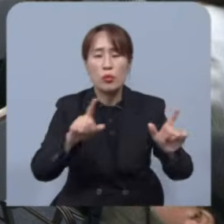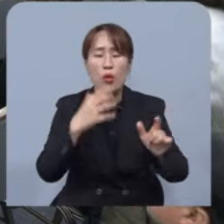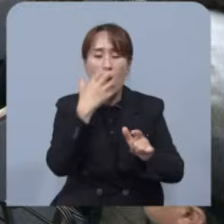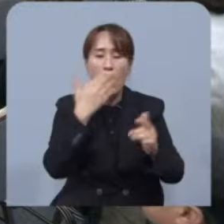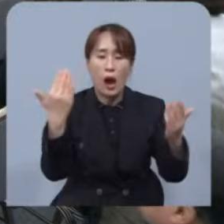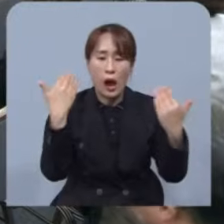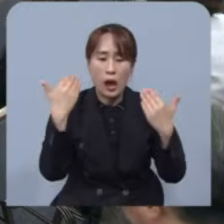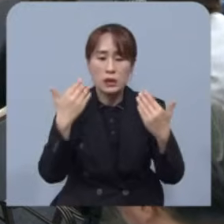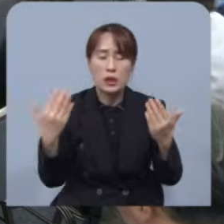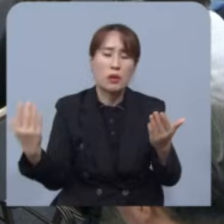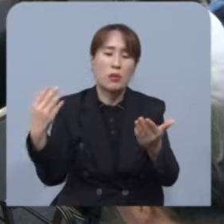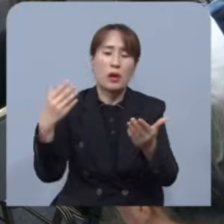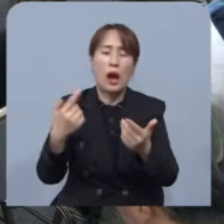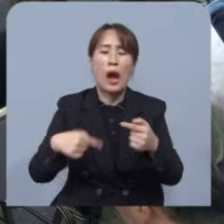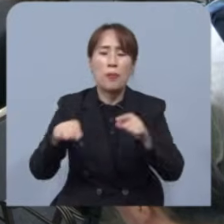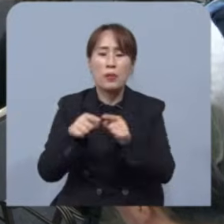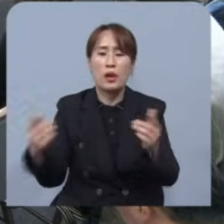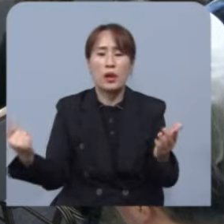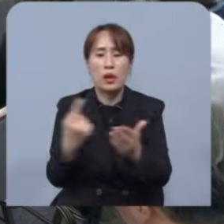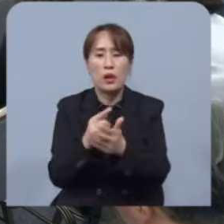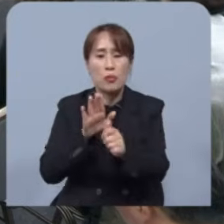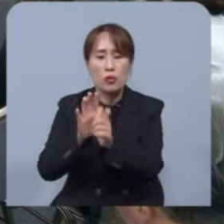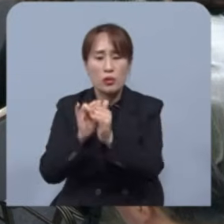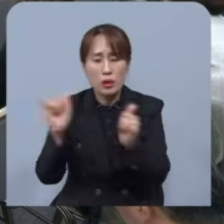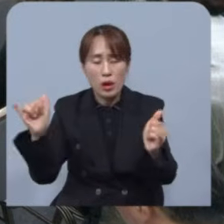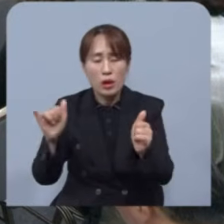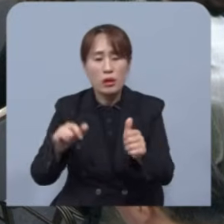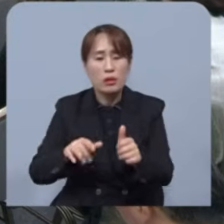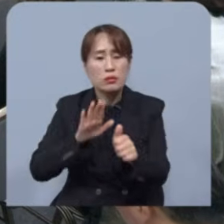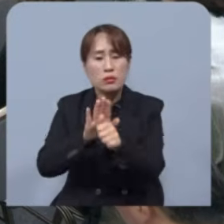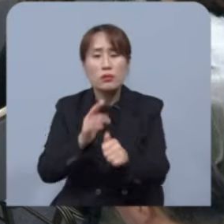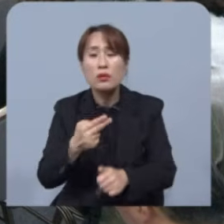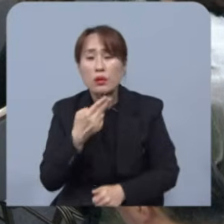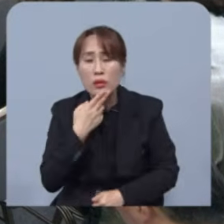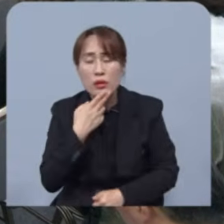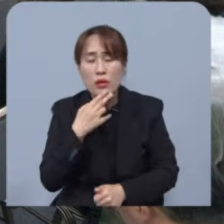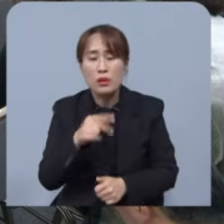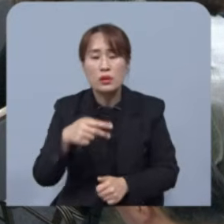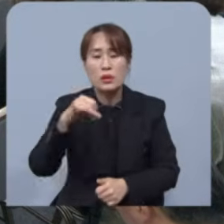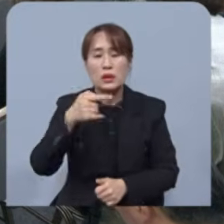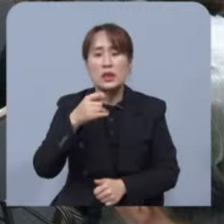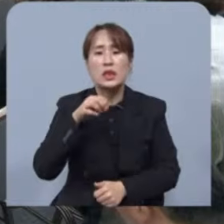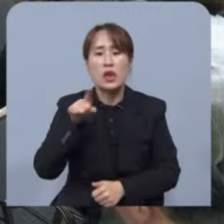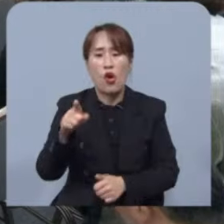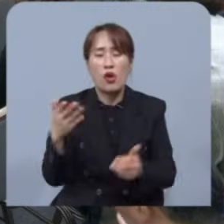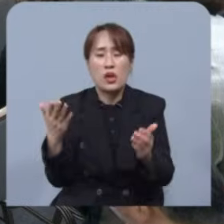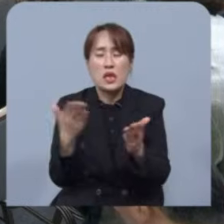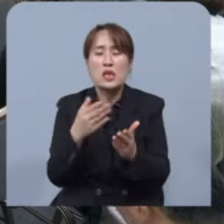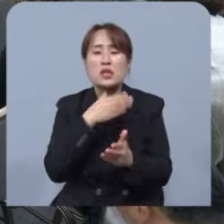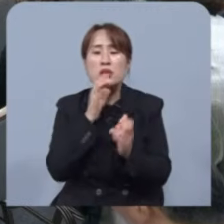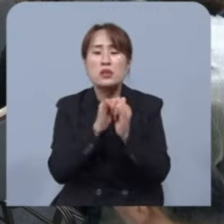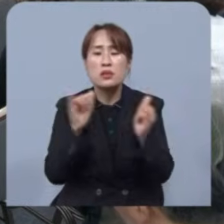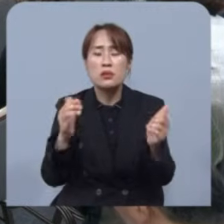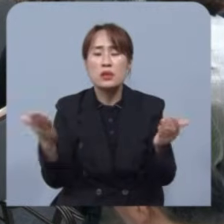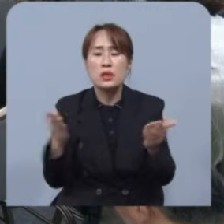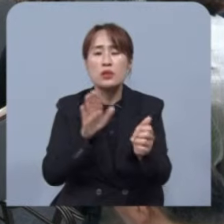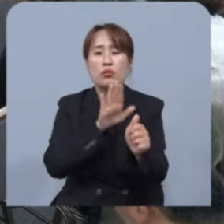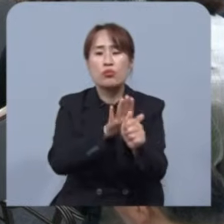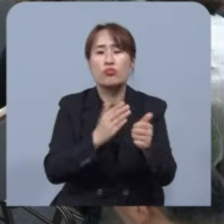학생과 분리가 안 돼 있고 보조 인력 투입이 제대로 되고 있지 않아서 시니어 일자리에서 인력을 충원하기까지